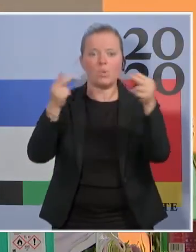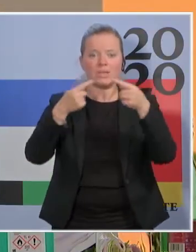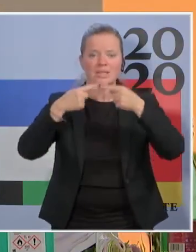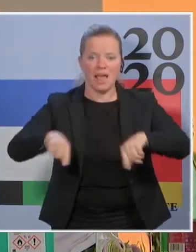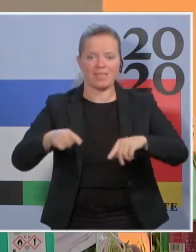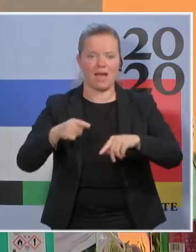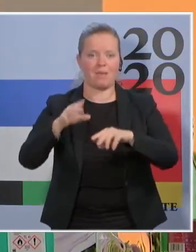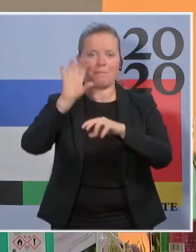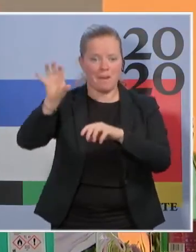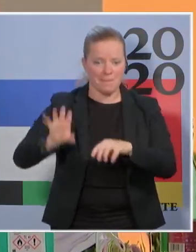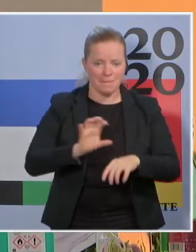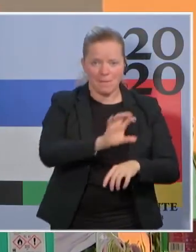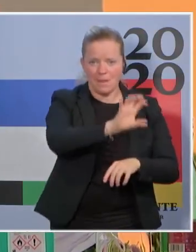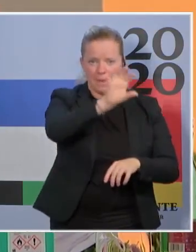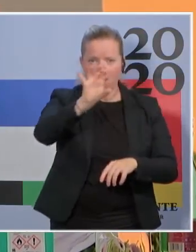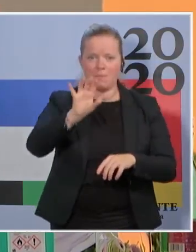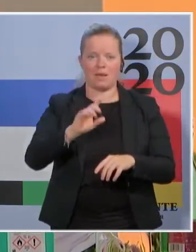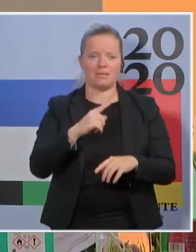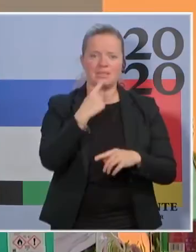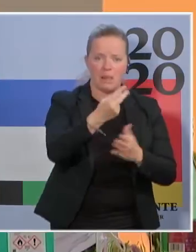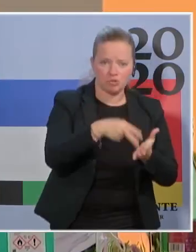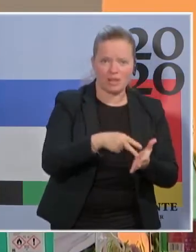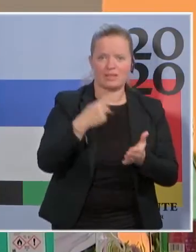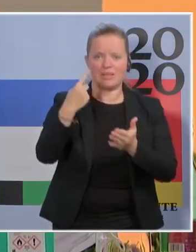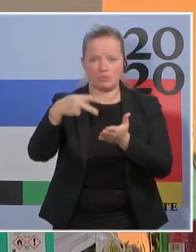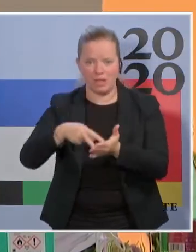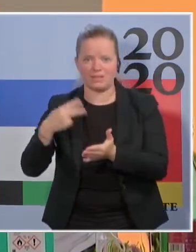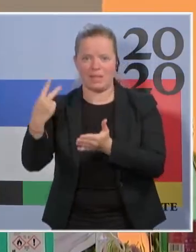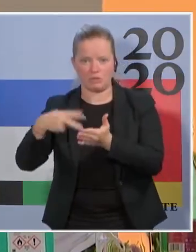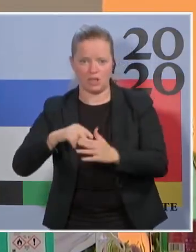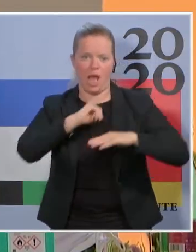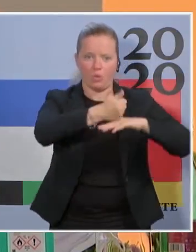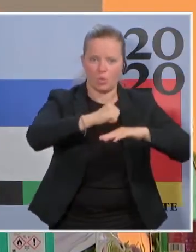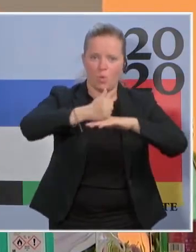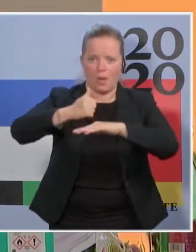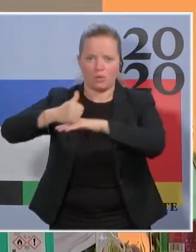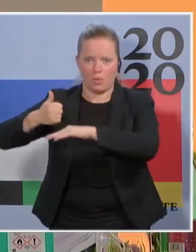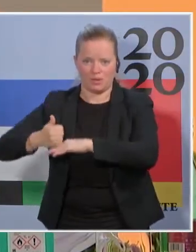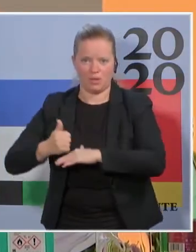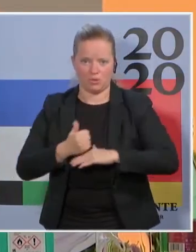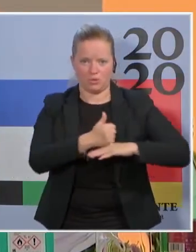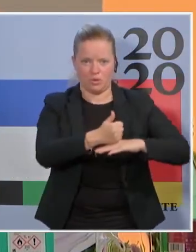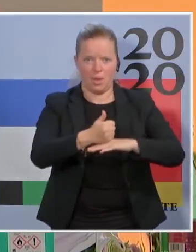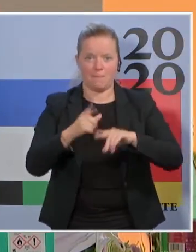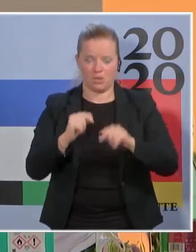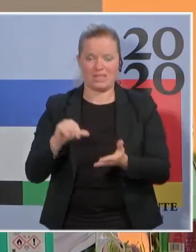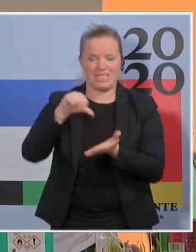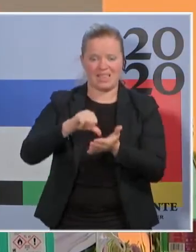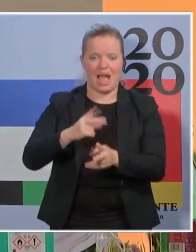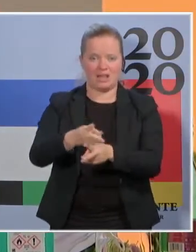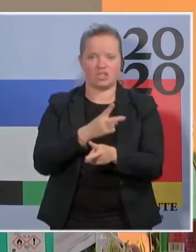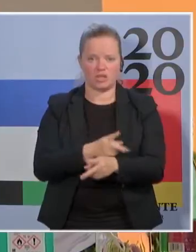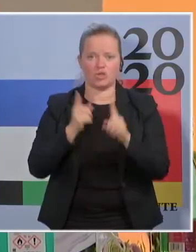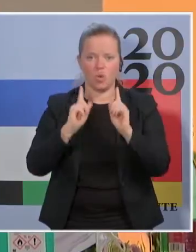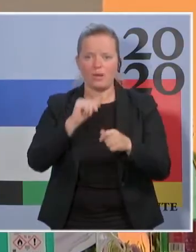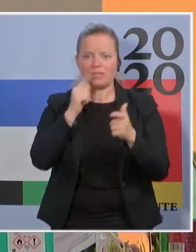besteht, die aber in ihrer Autonomie den Zentralstaat nicht so einschränken sollen, dass er